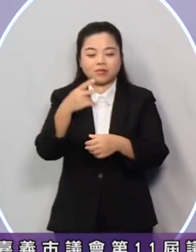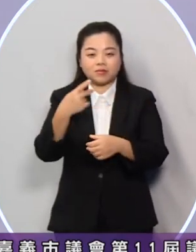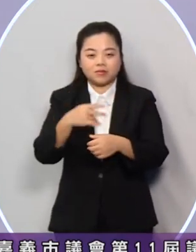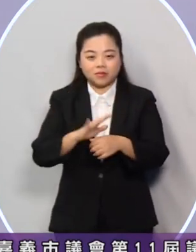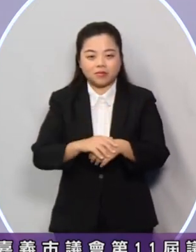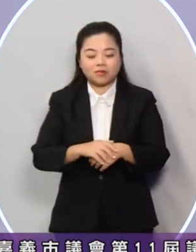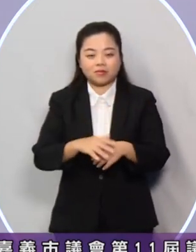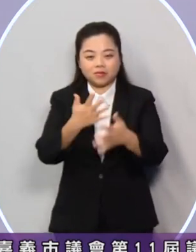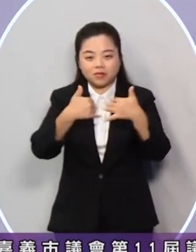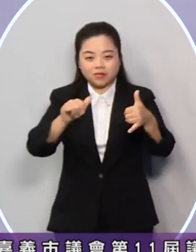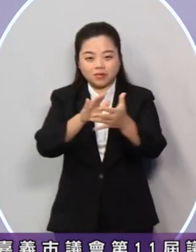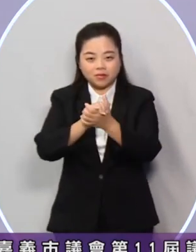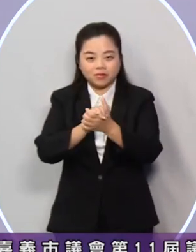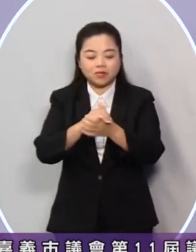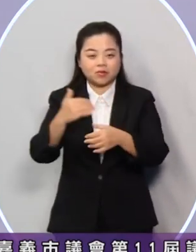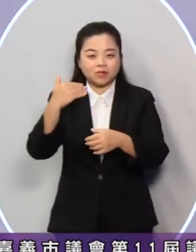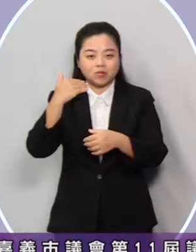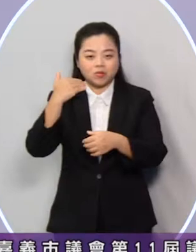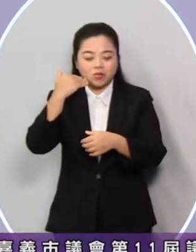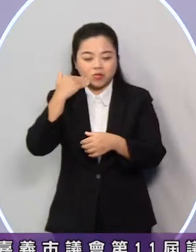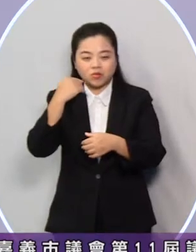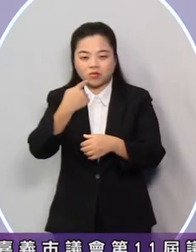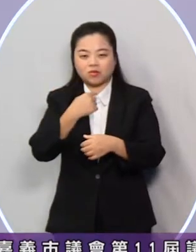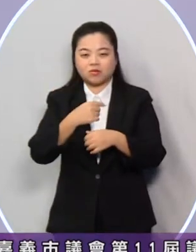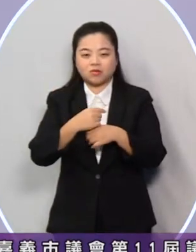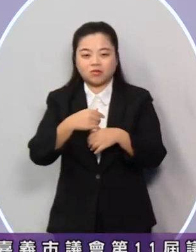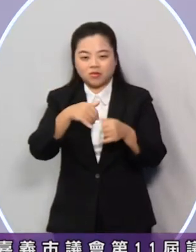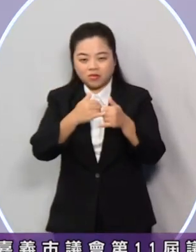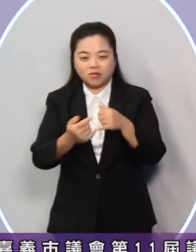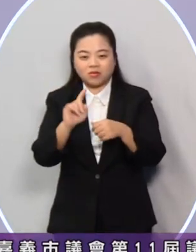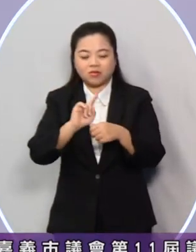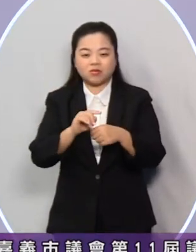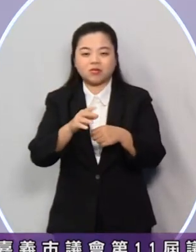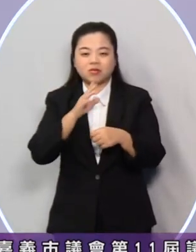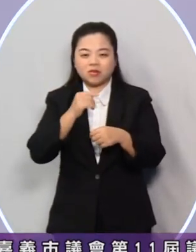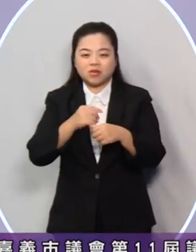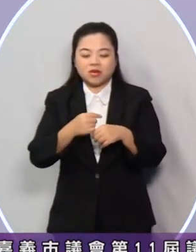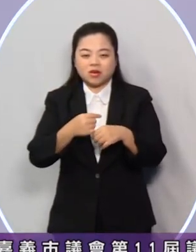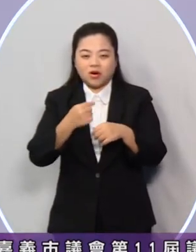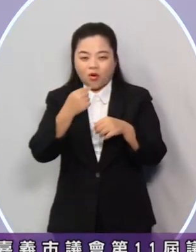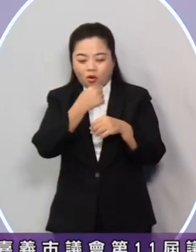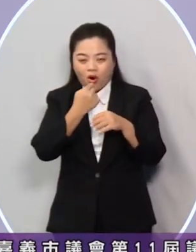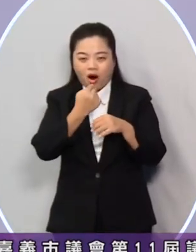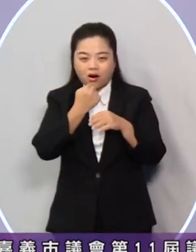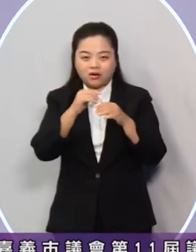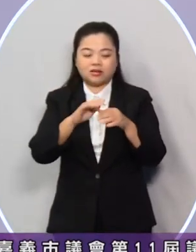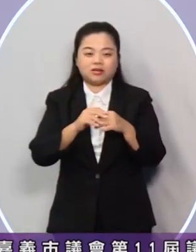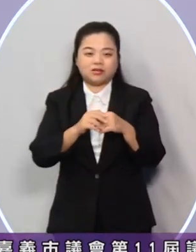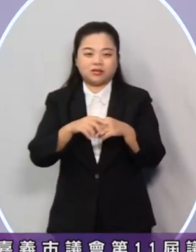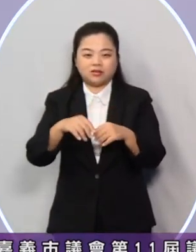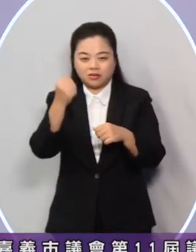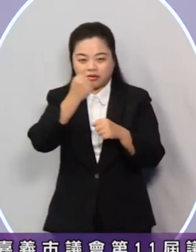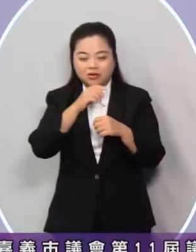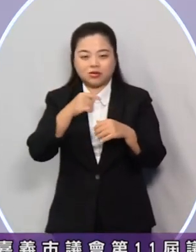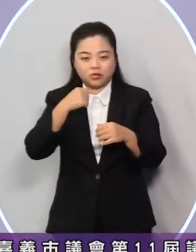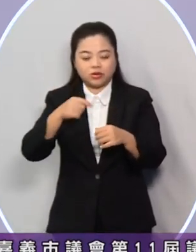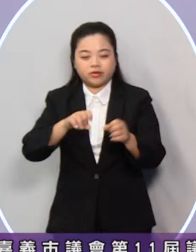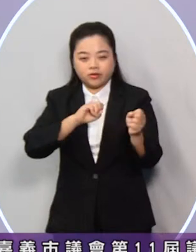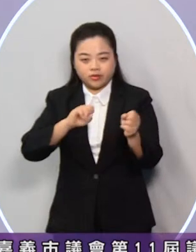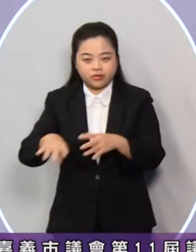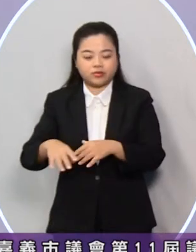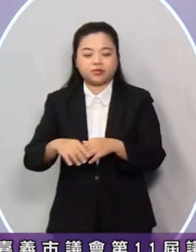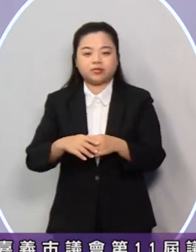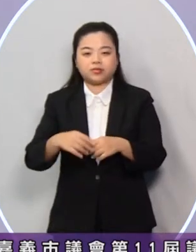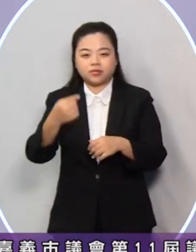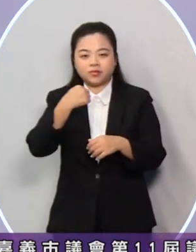网上的朋友，如果影射我本人田胜杰小姐是口交恶徒，我将放弃法律追诉权，讲田